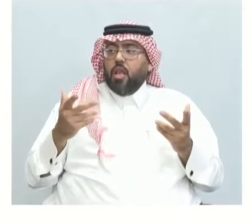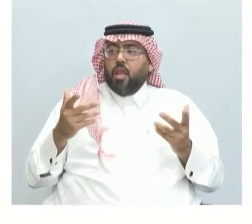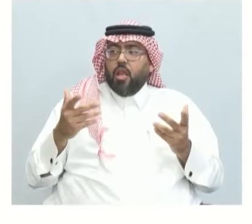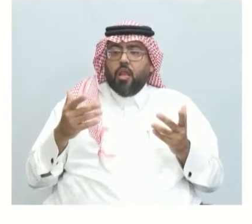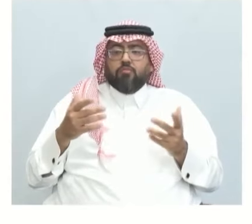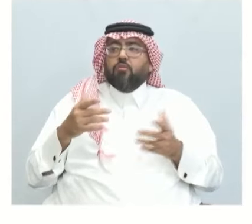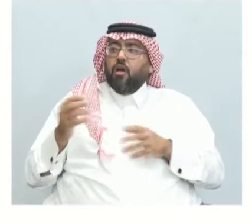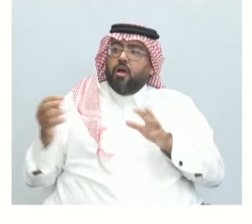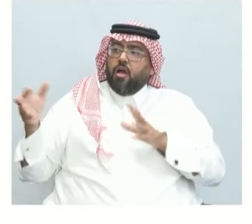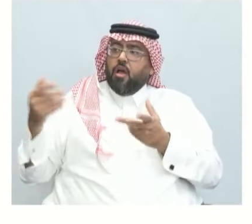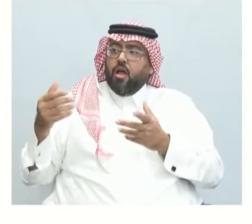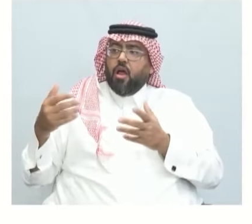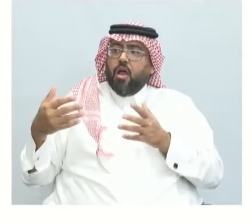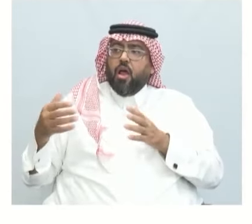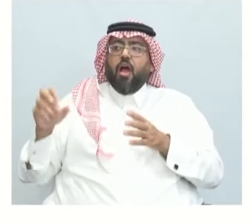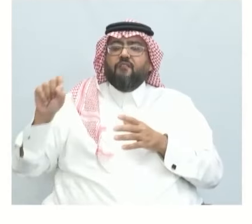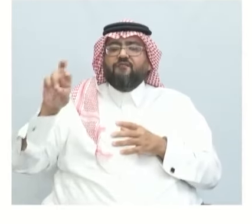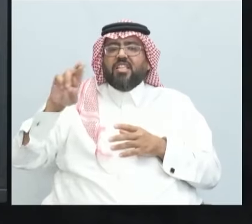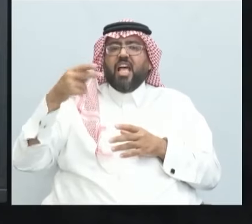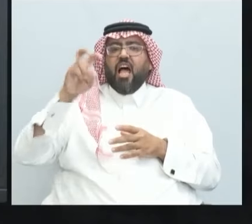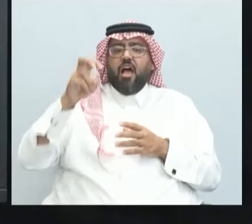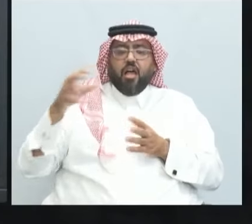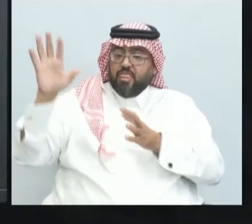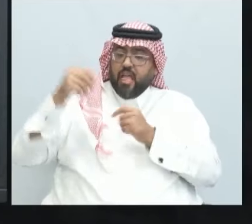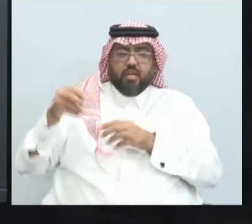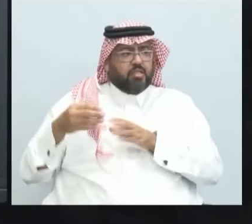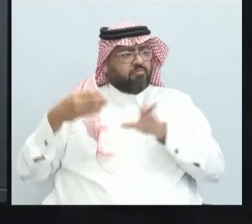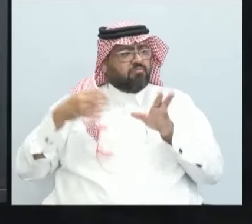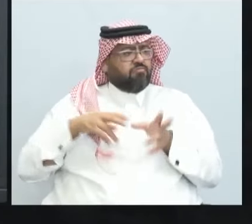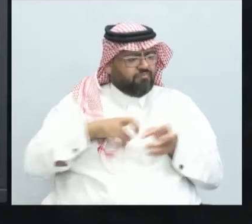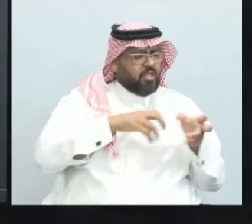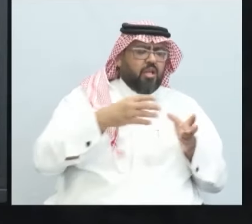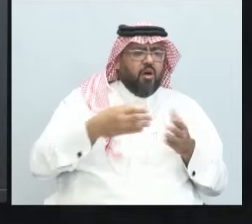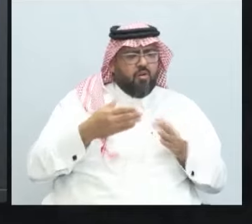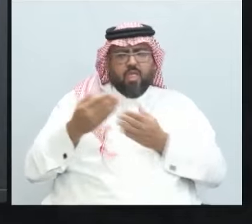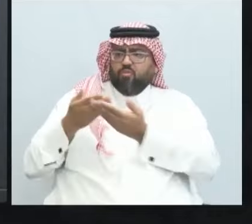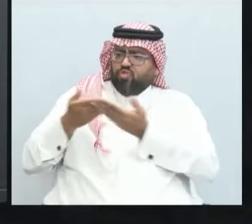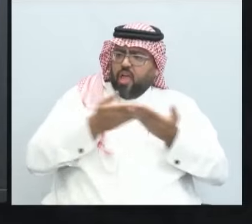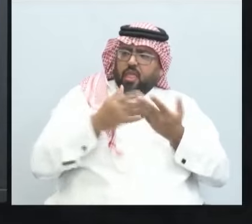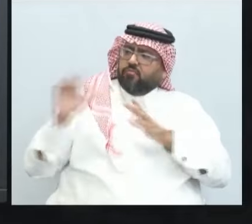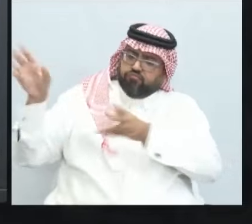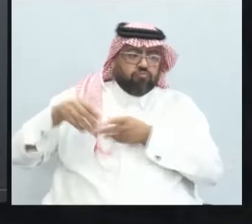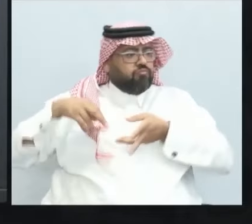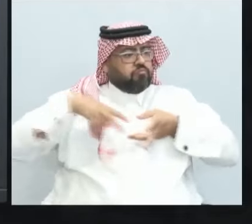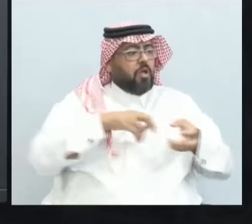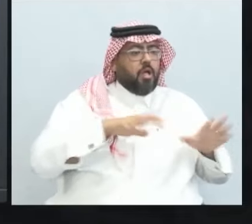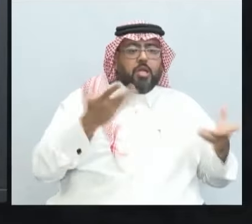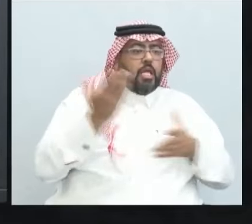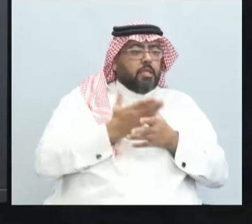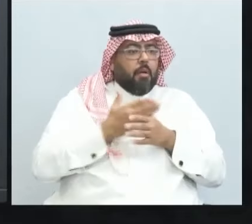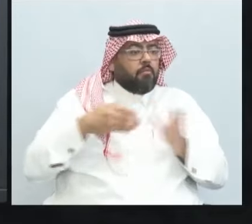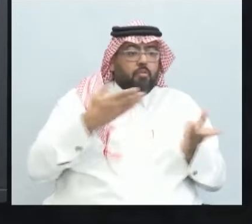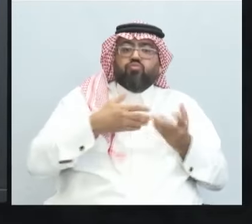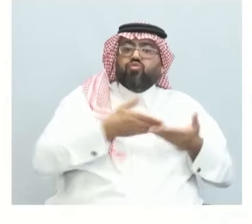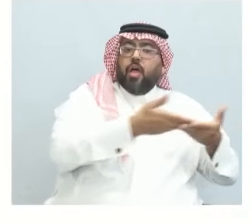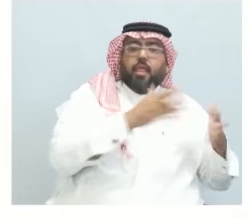اذا طلب منهم الفزعه او اذا طلب المساعده فانهم سيساعدون بدون ان يسالوا حتى عن السبب